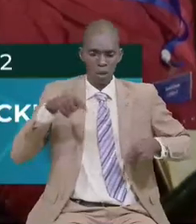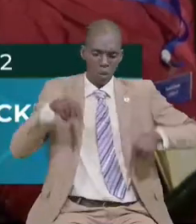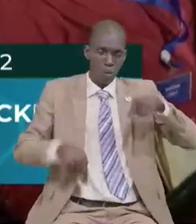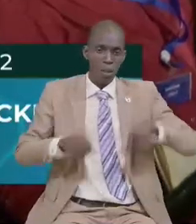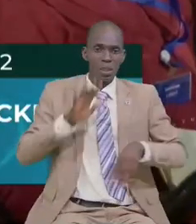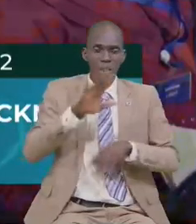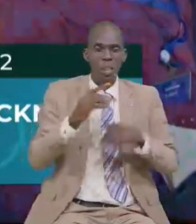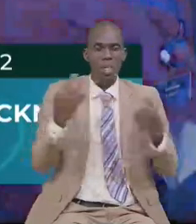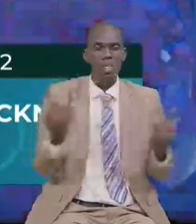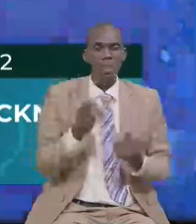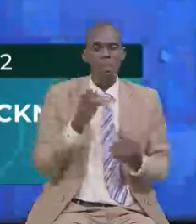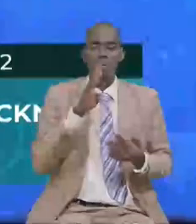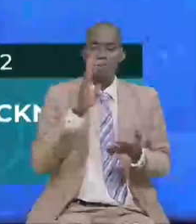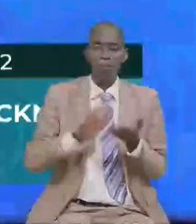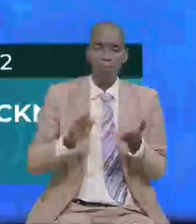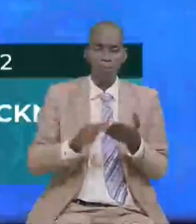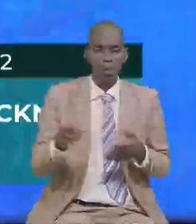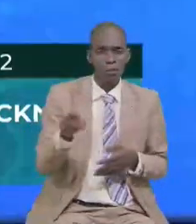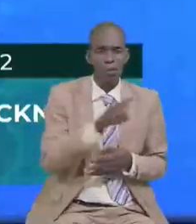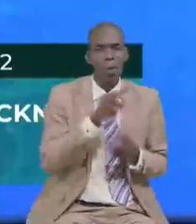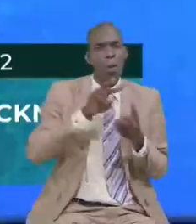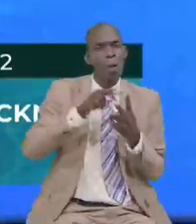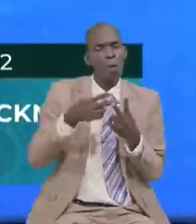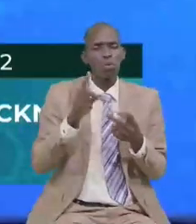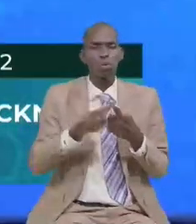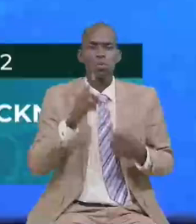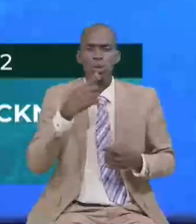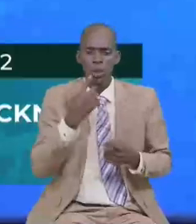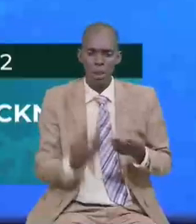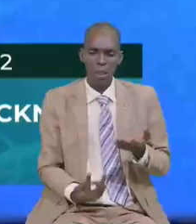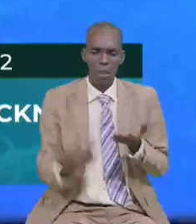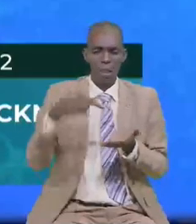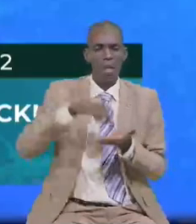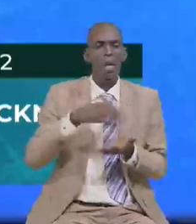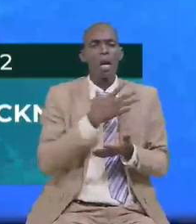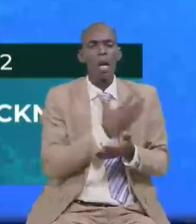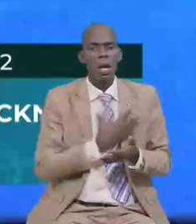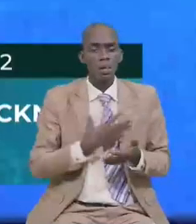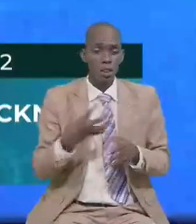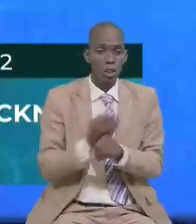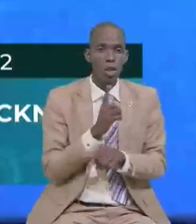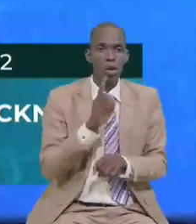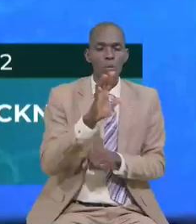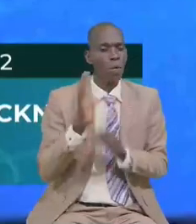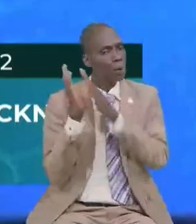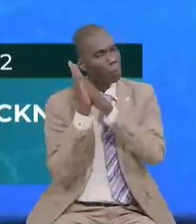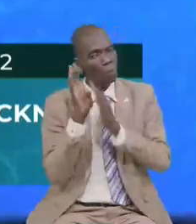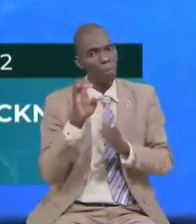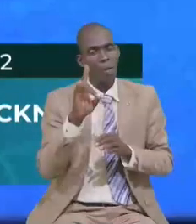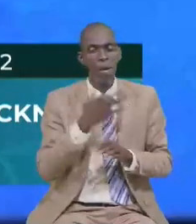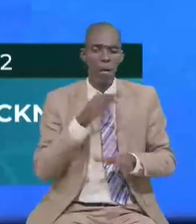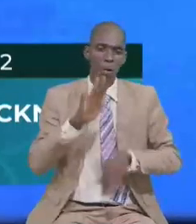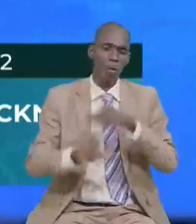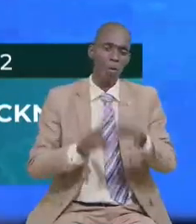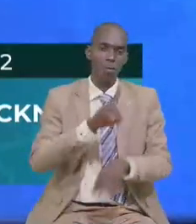Lequel est le plus aisé de dire au paralytique, tes péchés sont